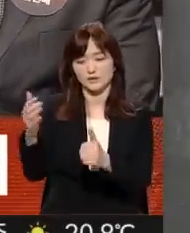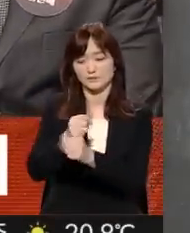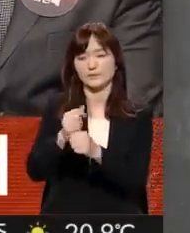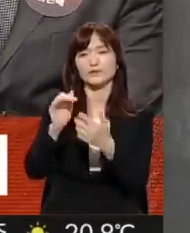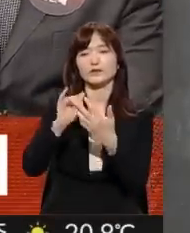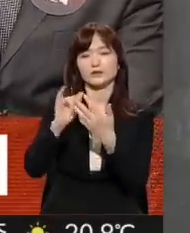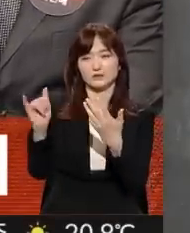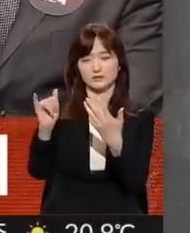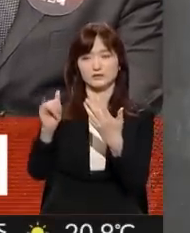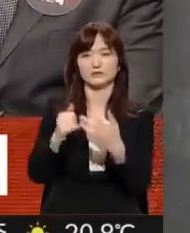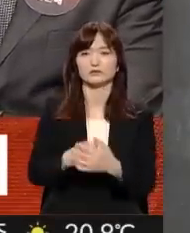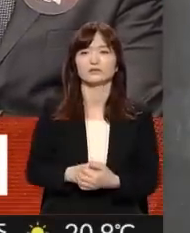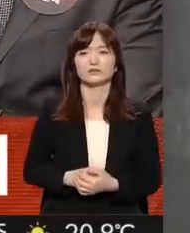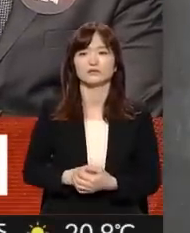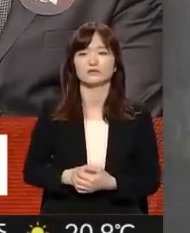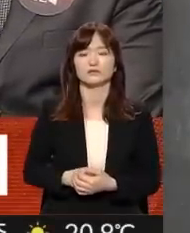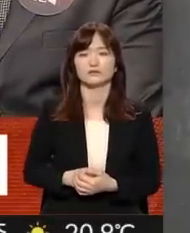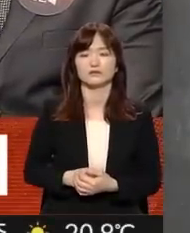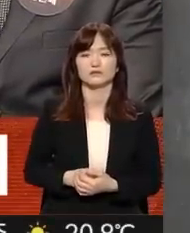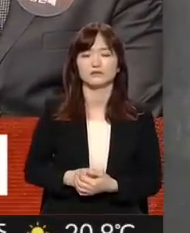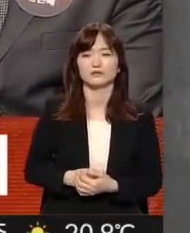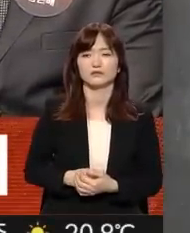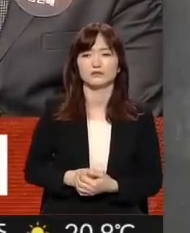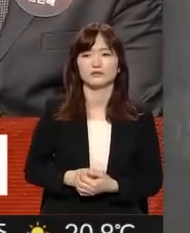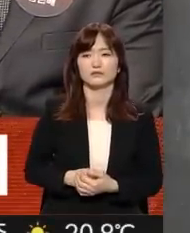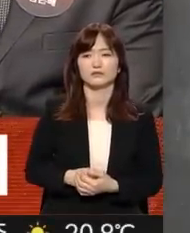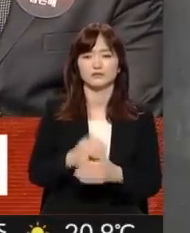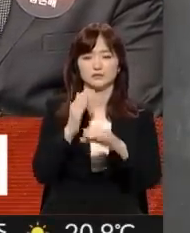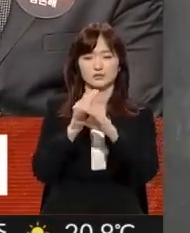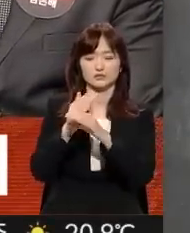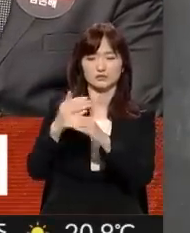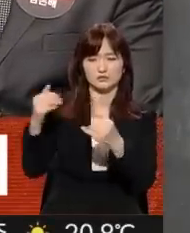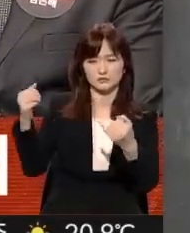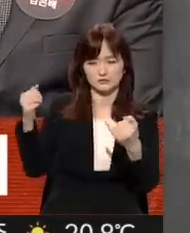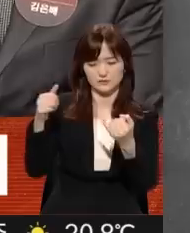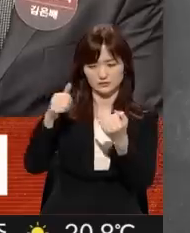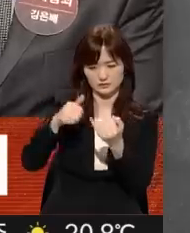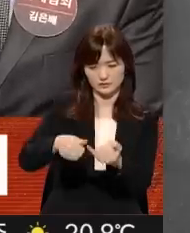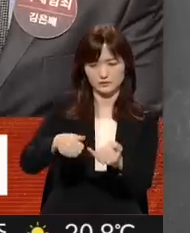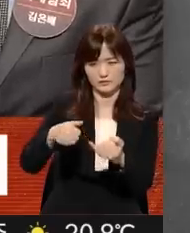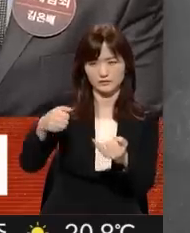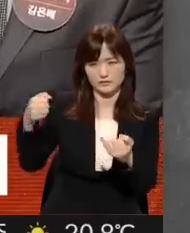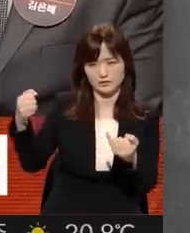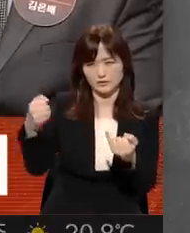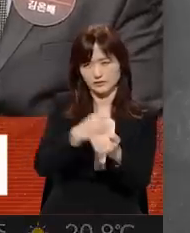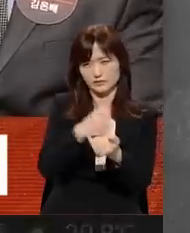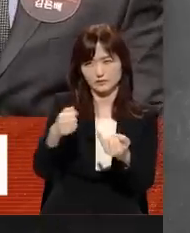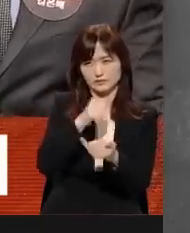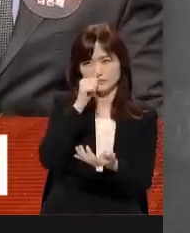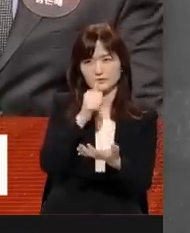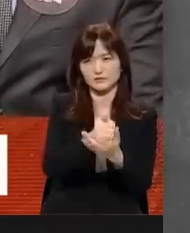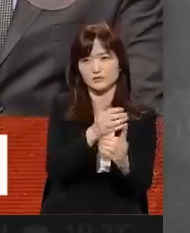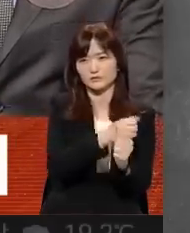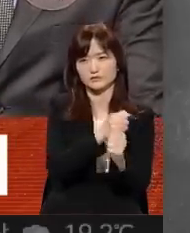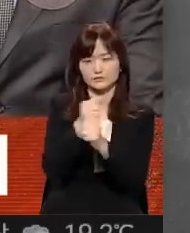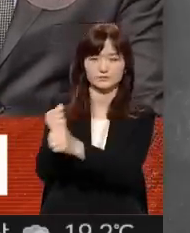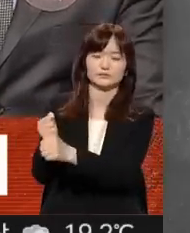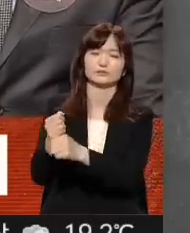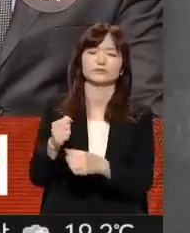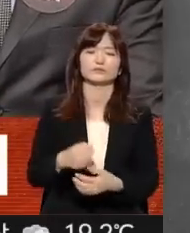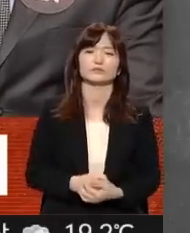그 중간금 및 특수간금 명의로 검찰에 송치를 했어요. 했는데 문제는 뭐냐면은